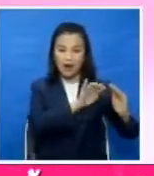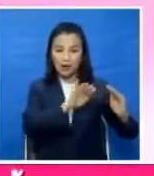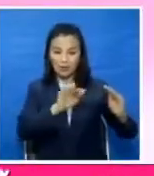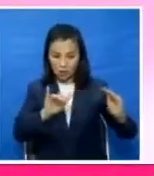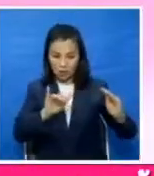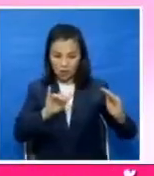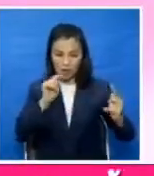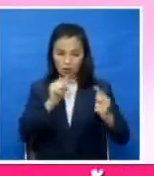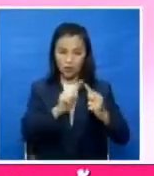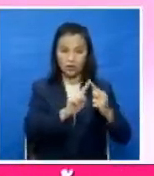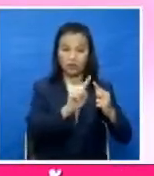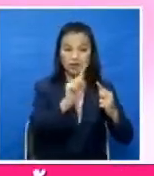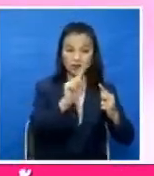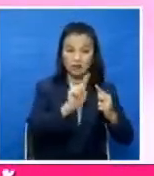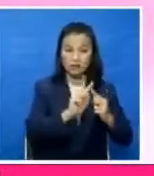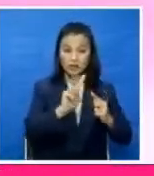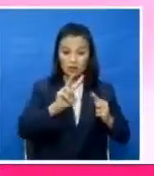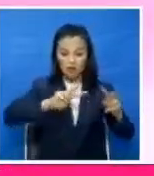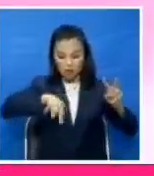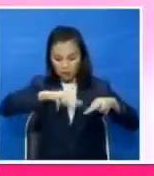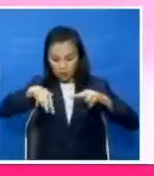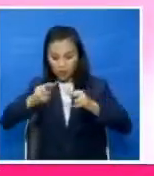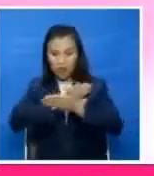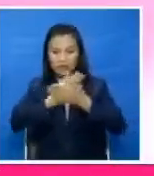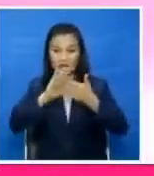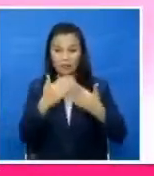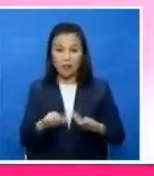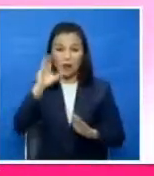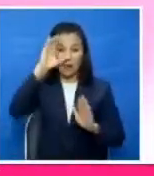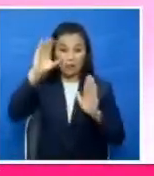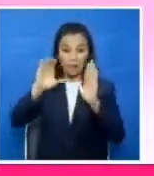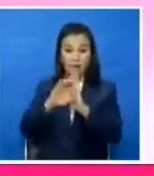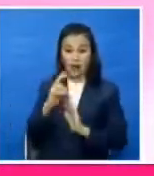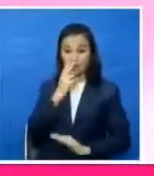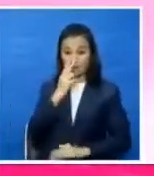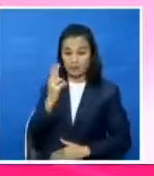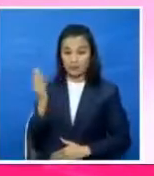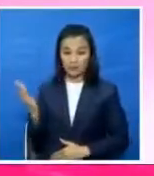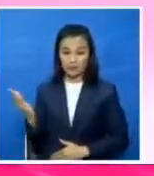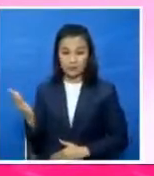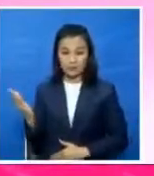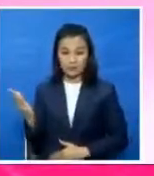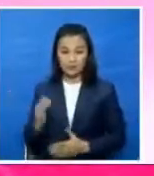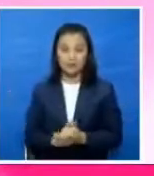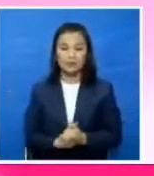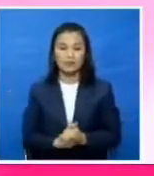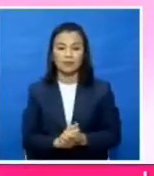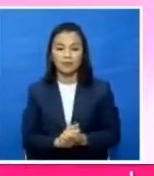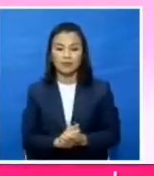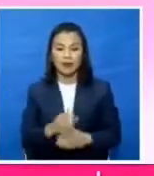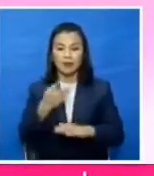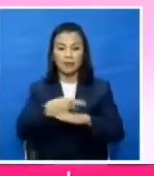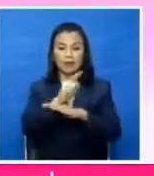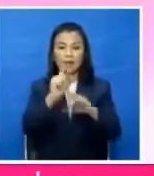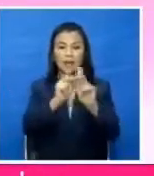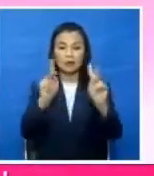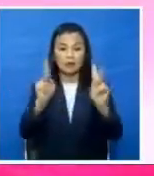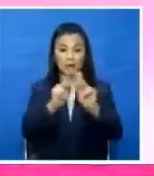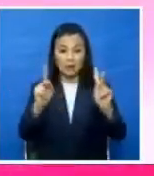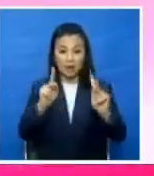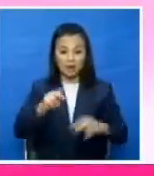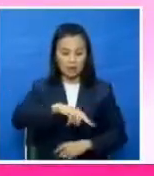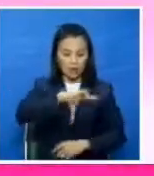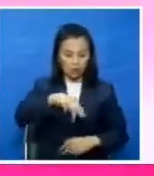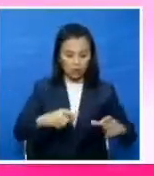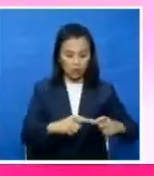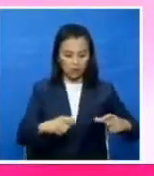และรางวัลที่2เรียบร้อยแล้วนะคะซึ่งภาพที่คุณผู้ชมได้รับชมอยู่ในขณะนี้ค่ะก็เป็นภาพที่ท่านประธานกรรมการทำการตรว